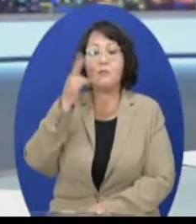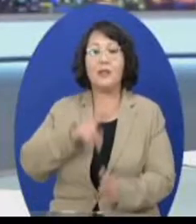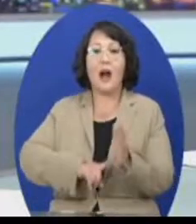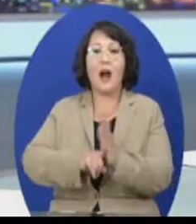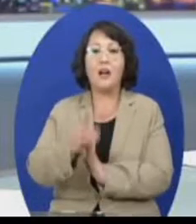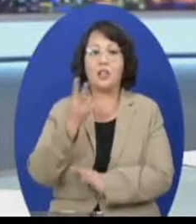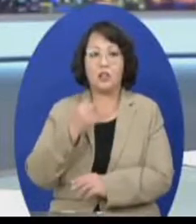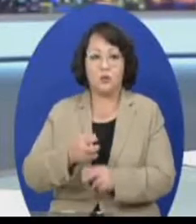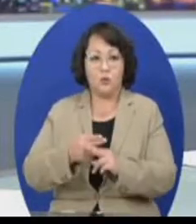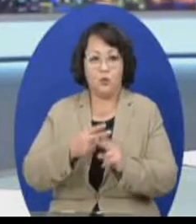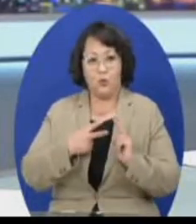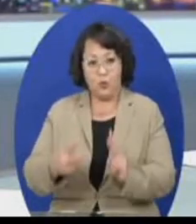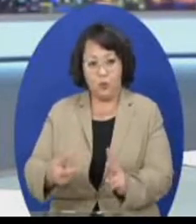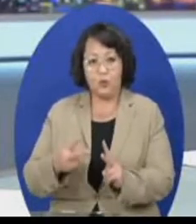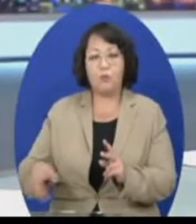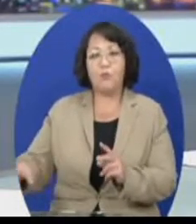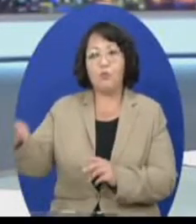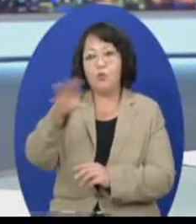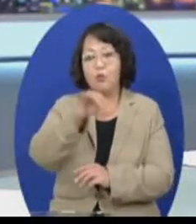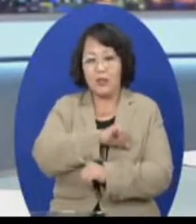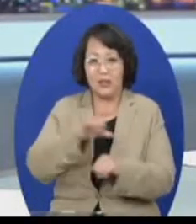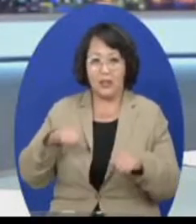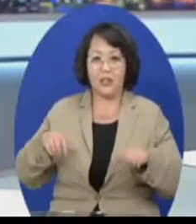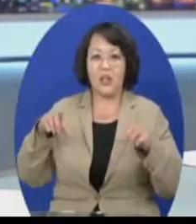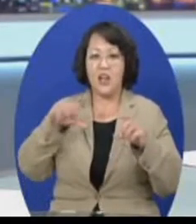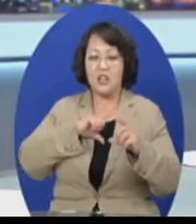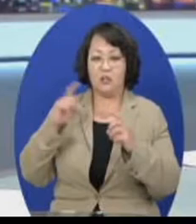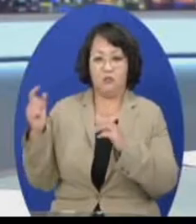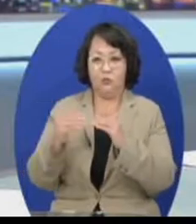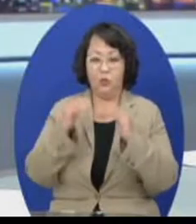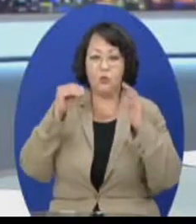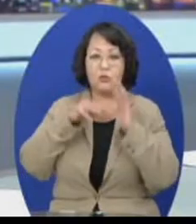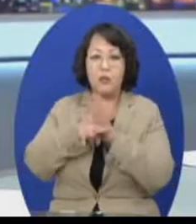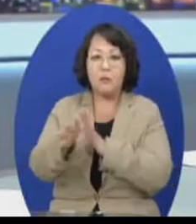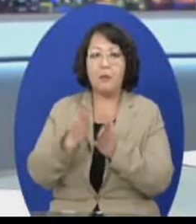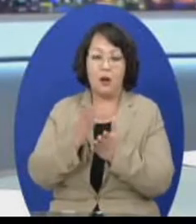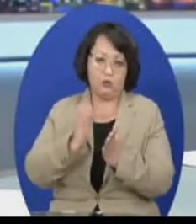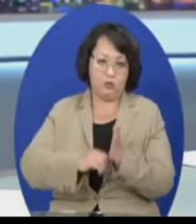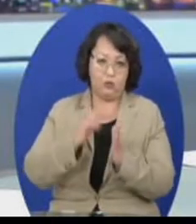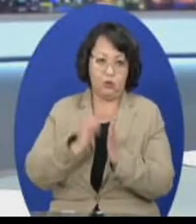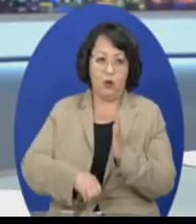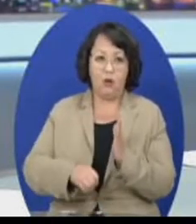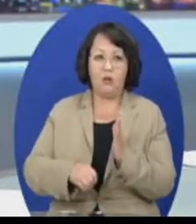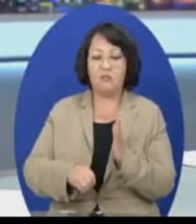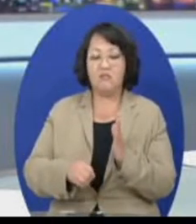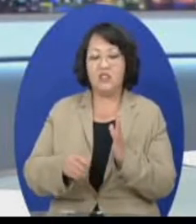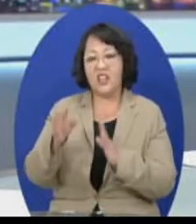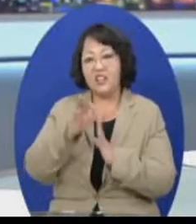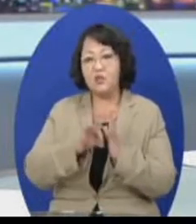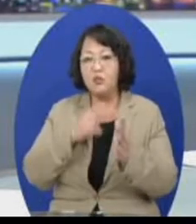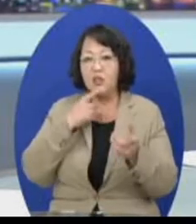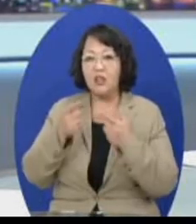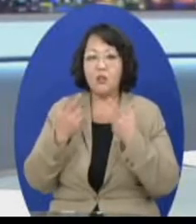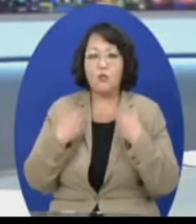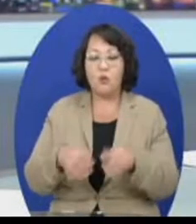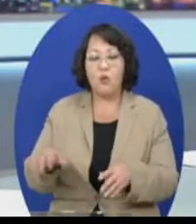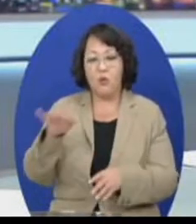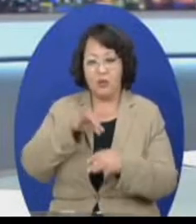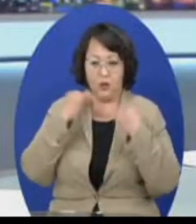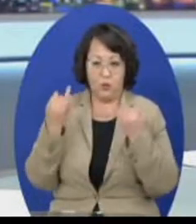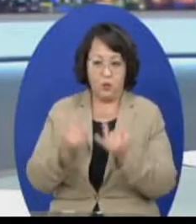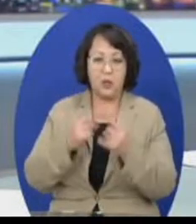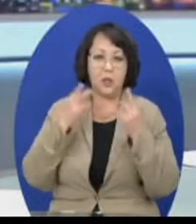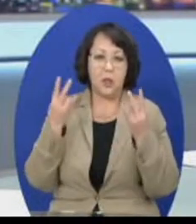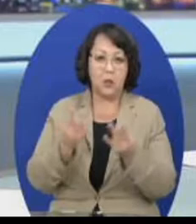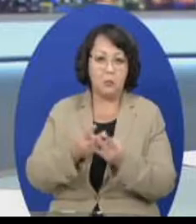Ирүүлмэндийн анхан шатны тусам жуулчлагийн хүн амдаа тэгш хүртээмжтэй хүргэх талаар төрийн ордонд болсон хилэлцүүлгийн үеэр яригдлаа. Хилэлцүүлгийг Улсын хурлын нийгмийн